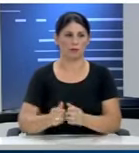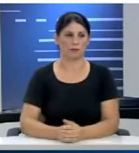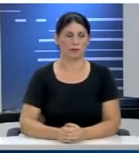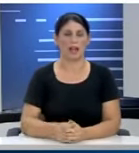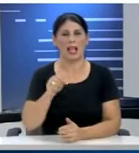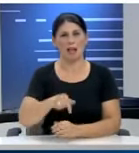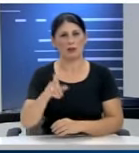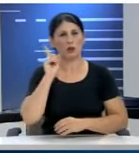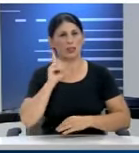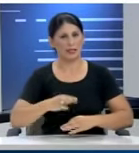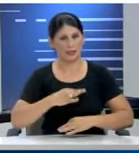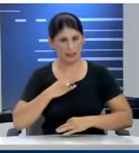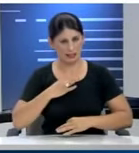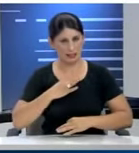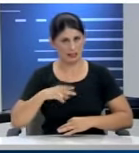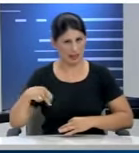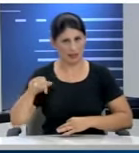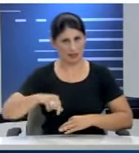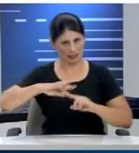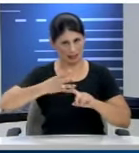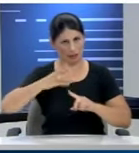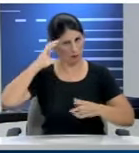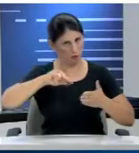Αυτό, κυρίες και κύριοι συνάδελφοι, ήταν το 4ο μνημόνιο.